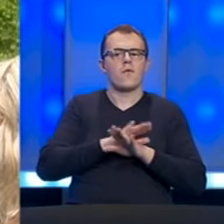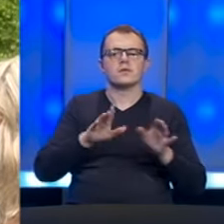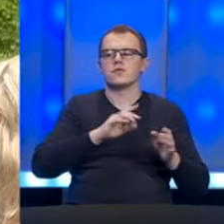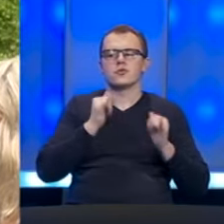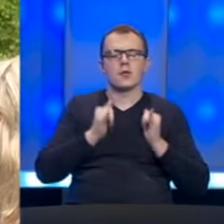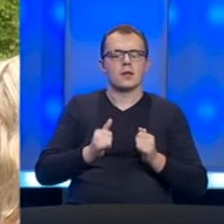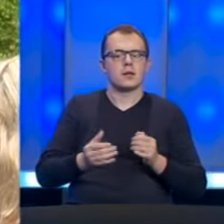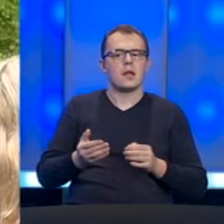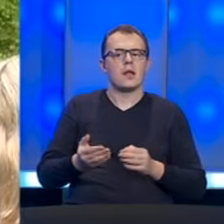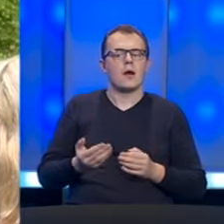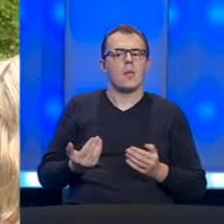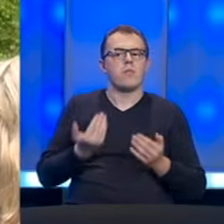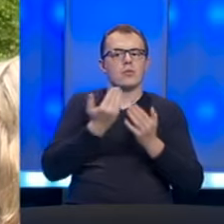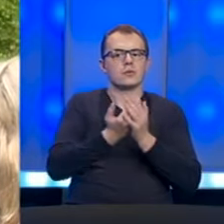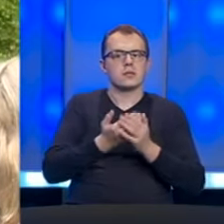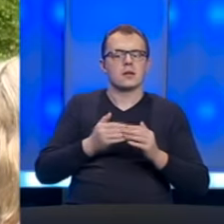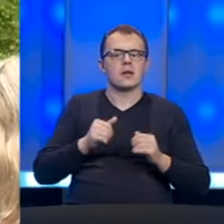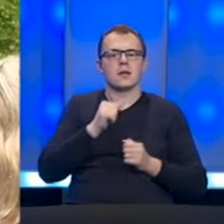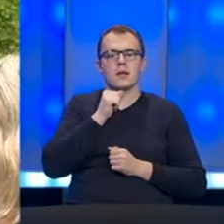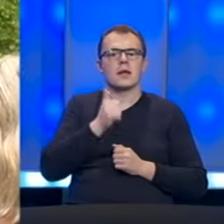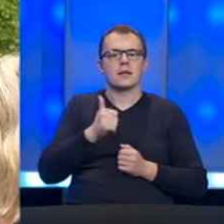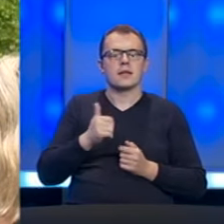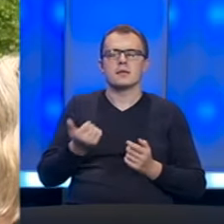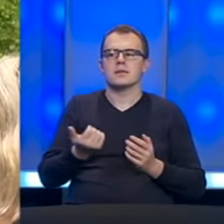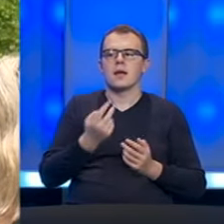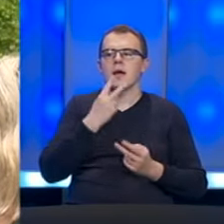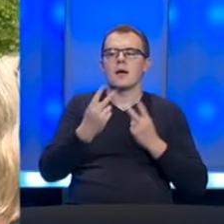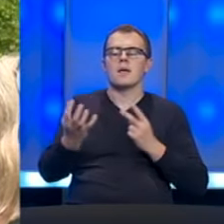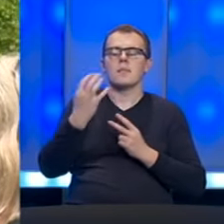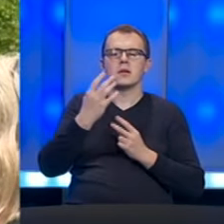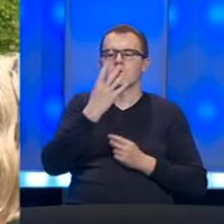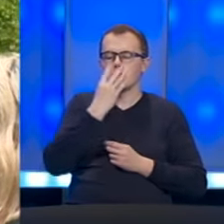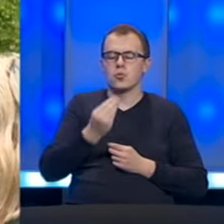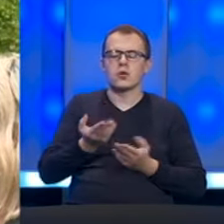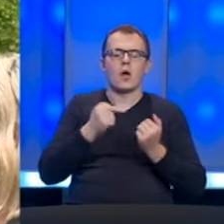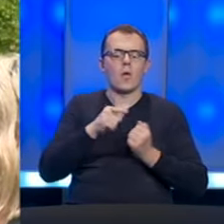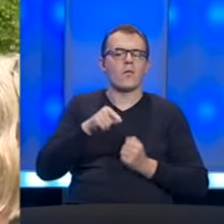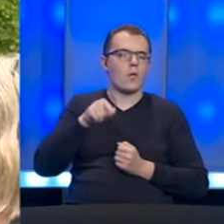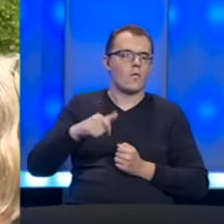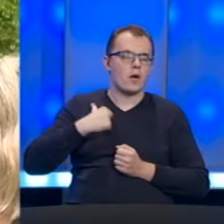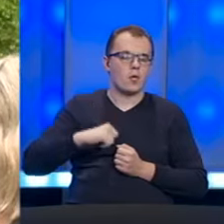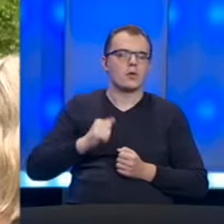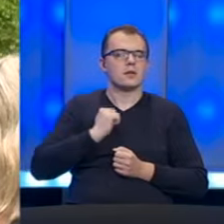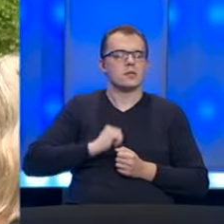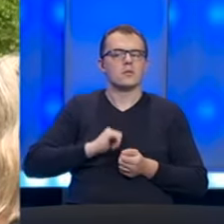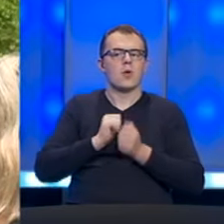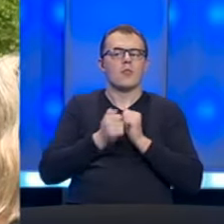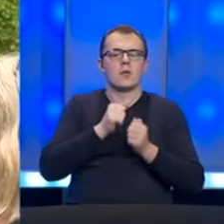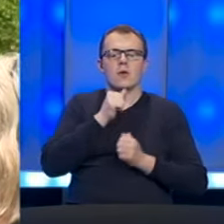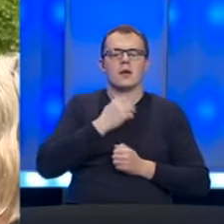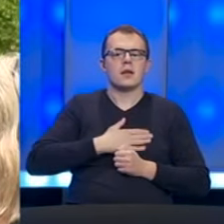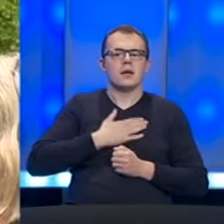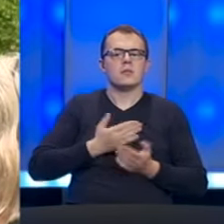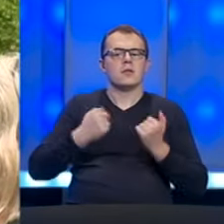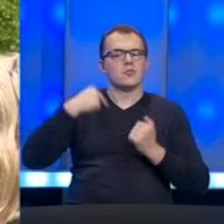sada postigli. Jes prizor tužan, ali ovo je ove godine. Izdržimo, borimo se i nadam se da